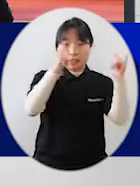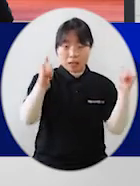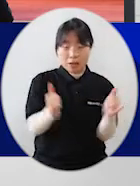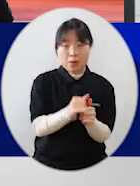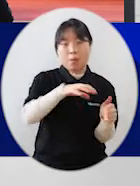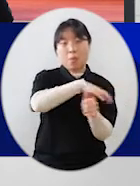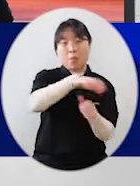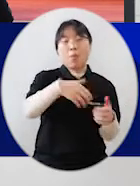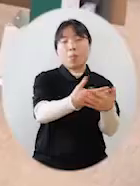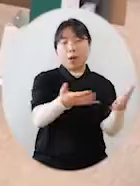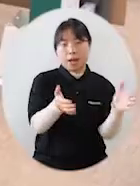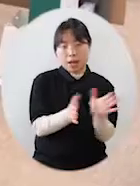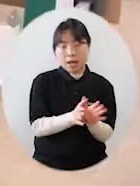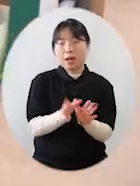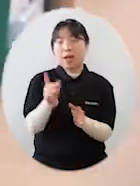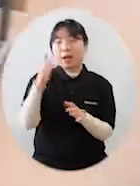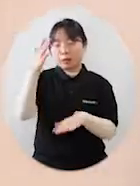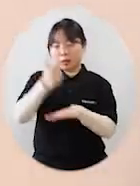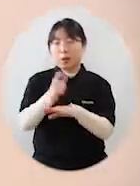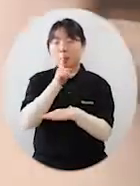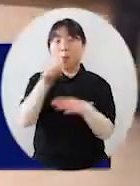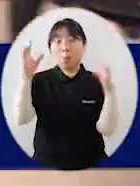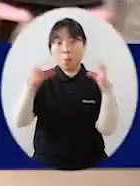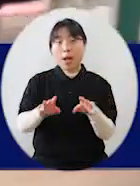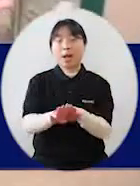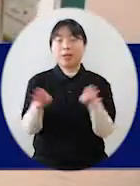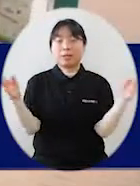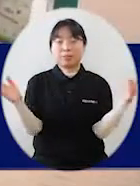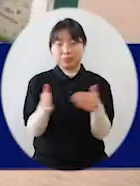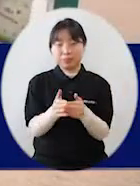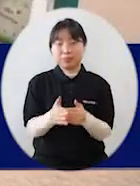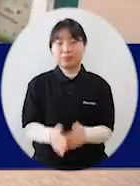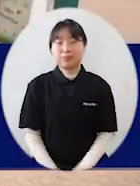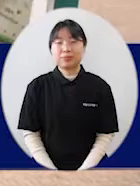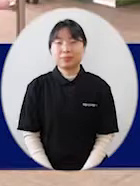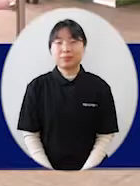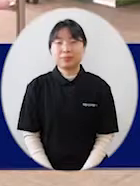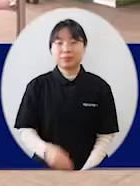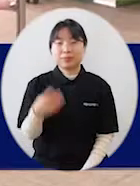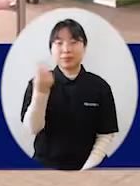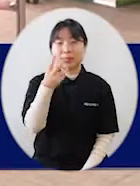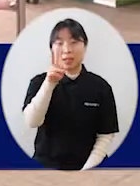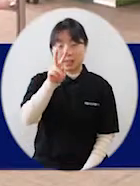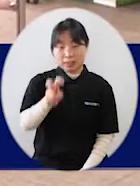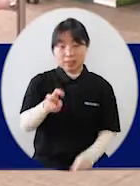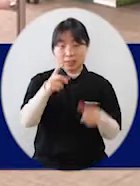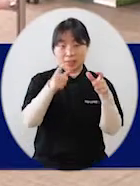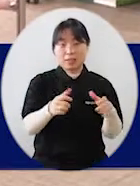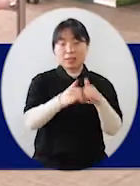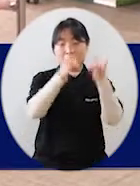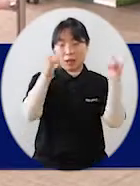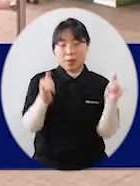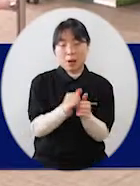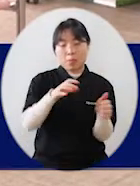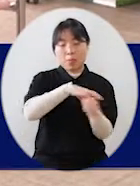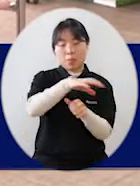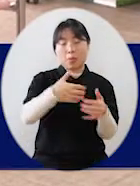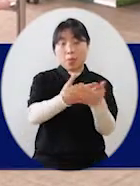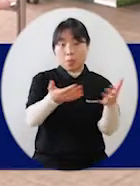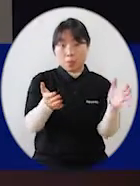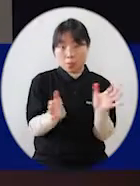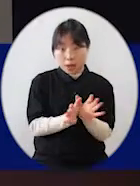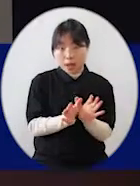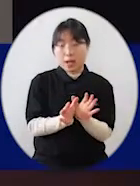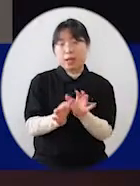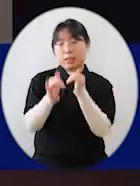시상식을 개최했습니다. 12월 18일 시청대회의실에서 2020년 지역사회보장협의체 활동보고회